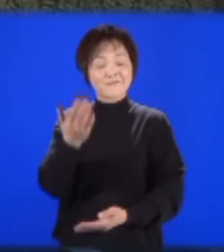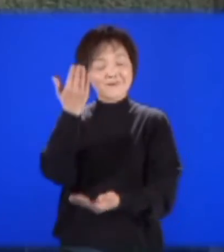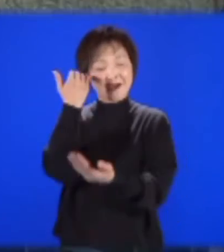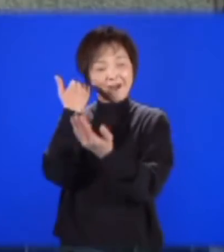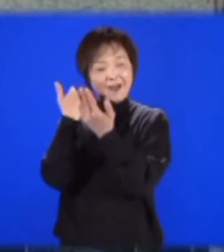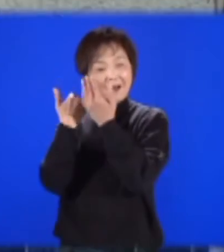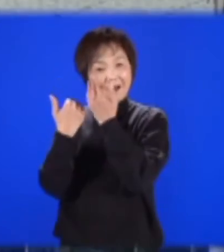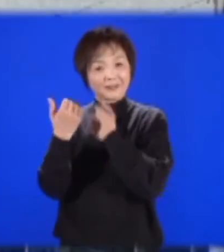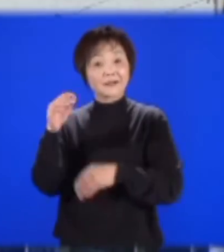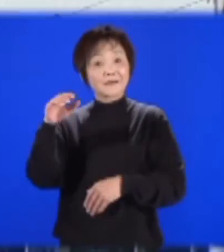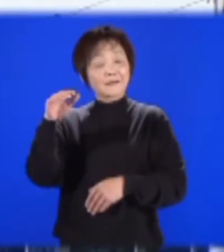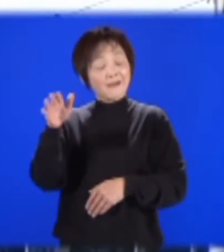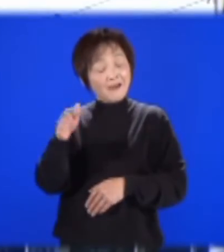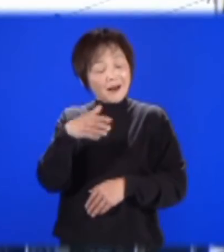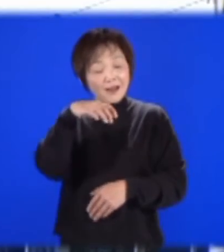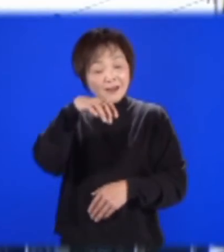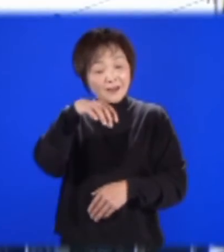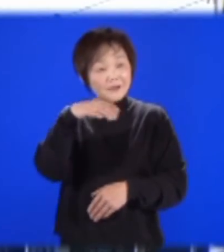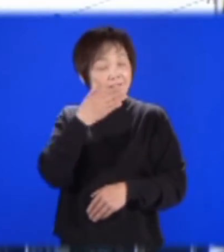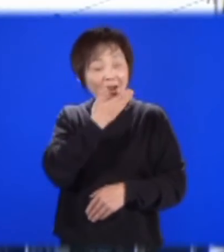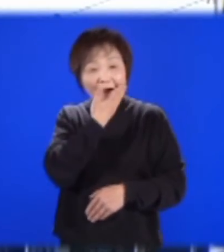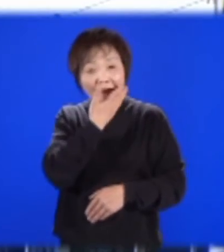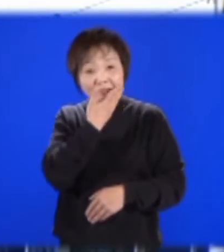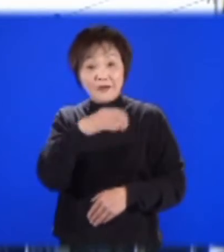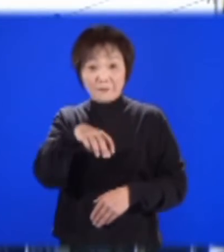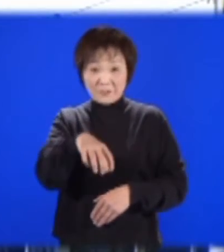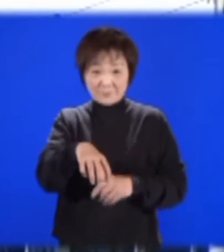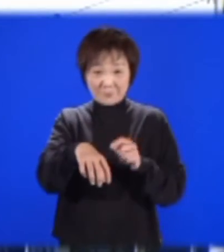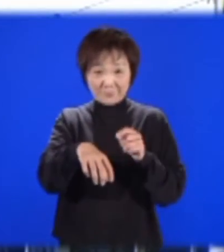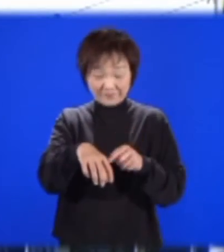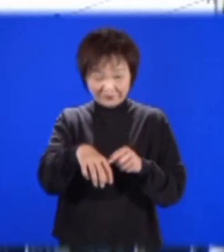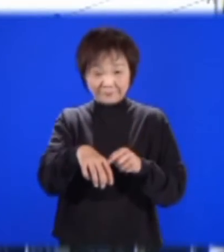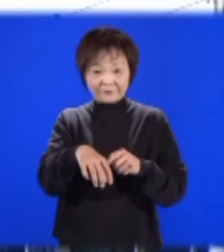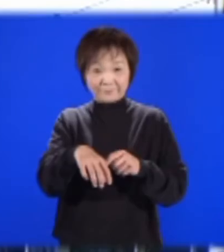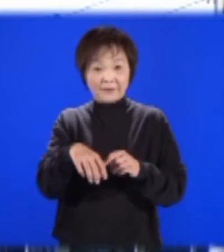太古の昔から重要な場所だったこの地域、